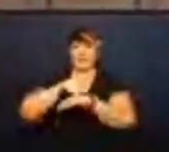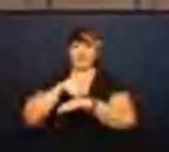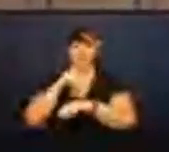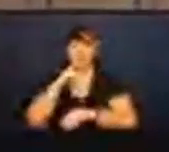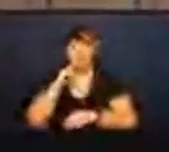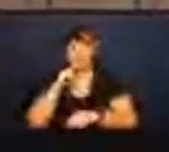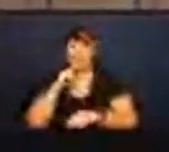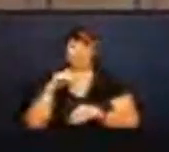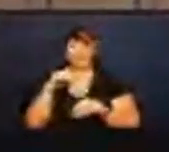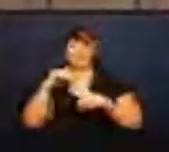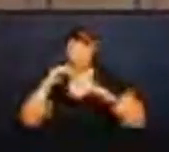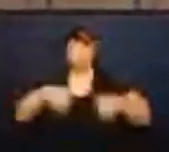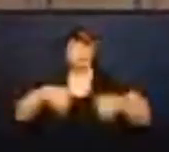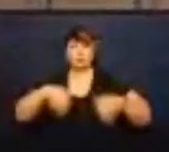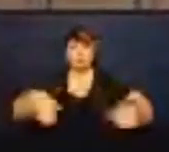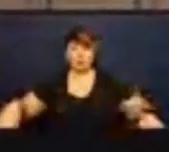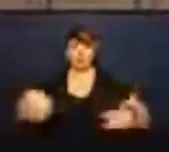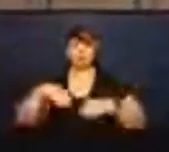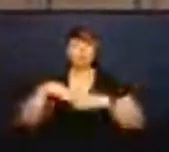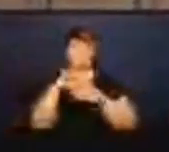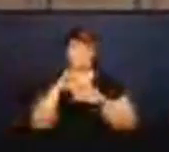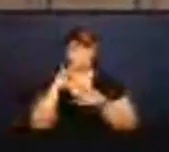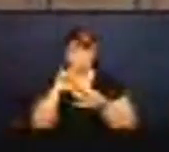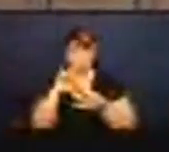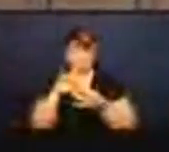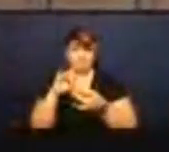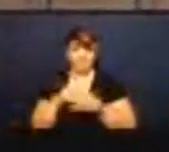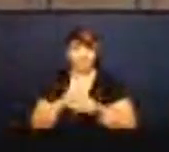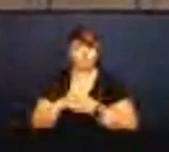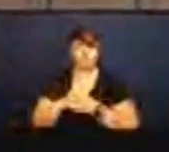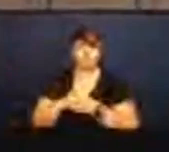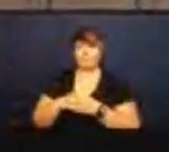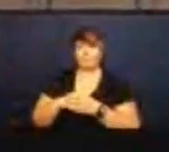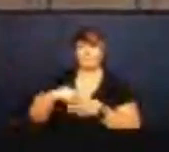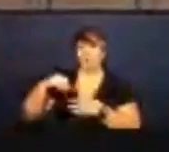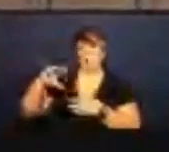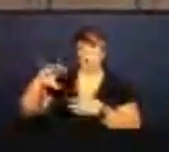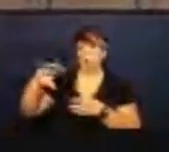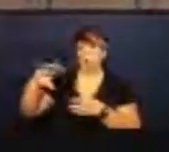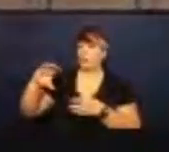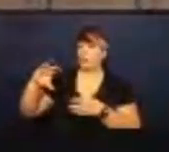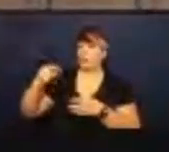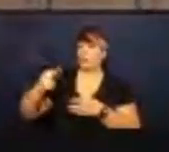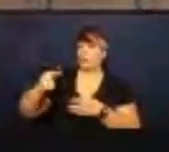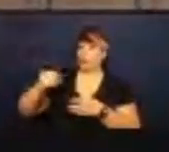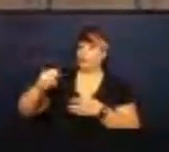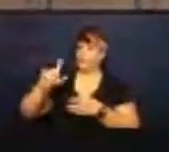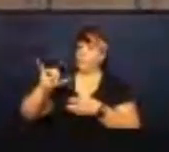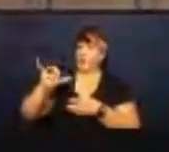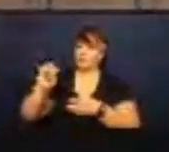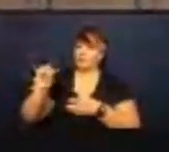ya watoto. Soleila Elliot Gonzalez kutoka shule ya upili ya Ballard